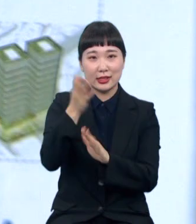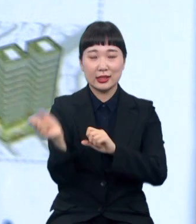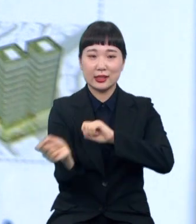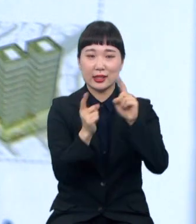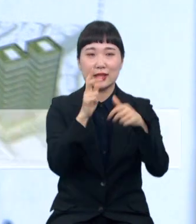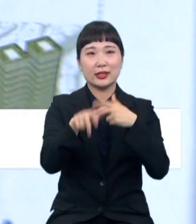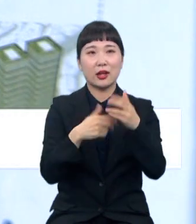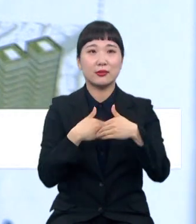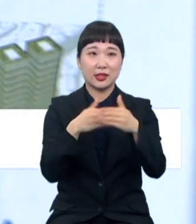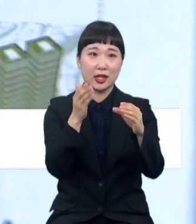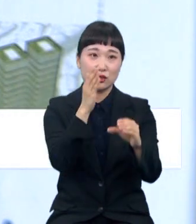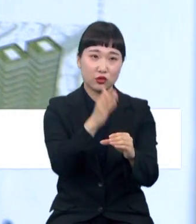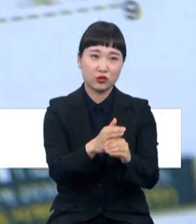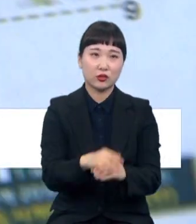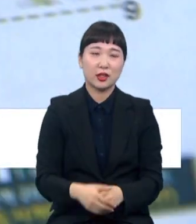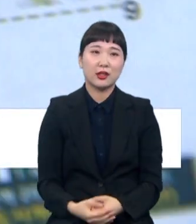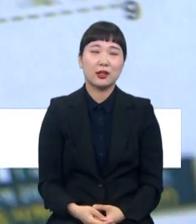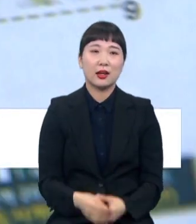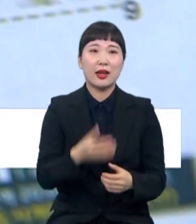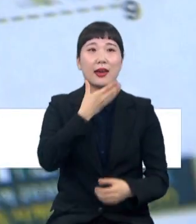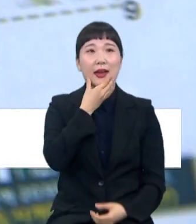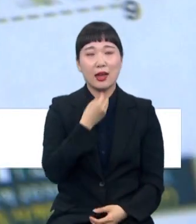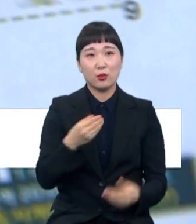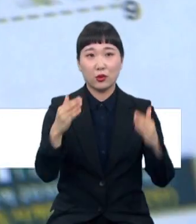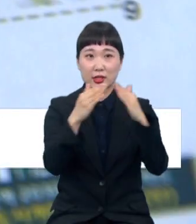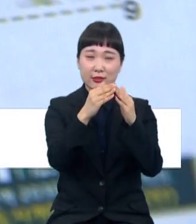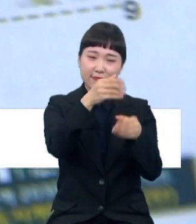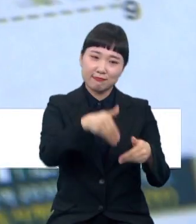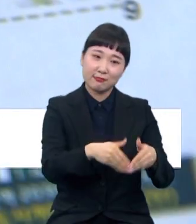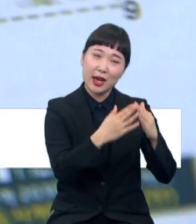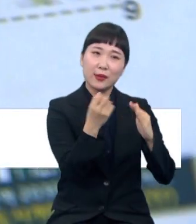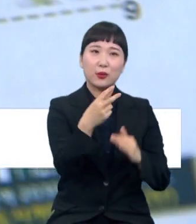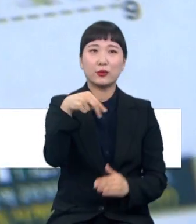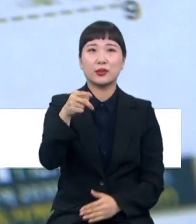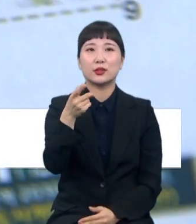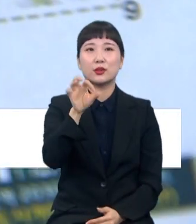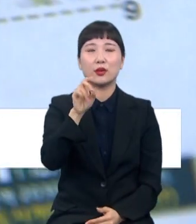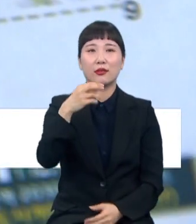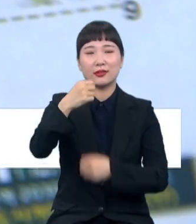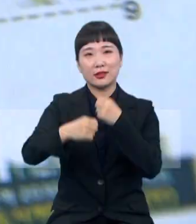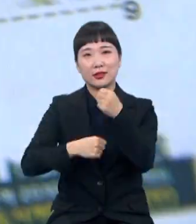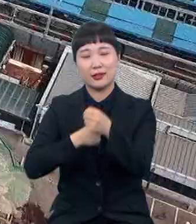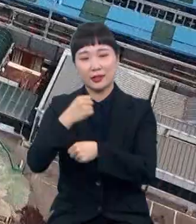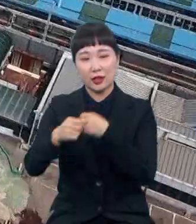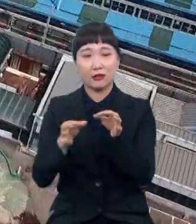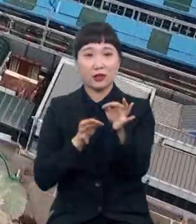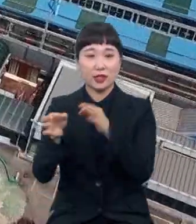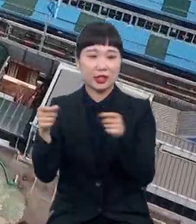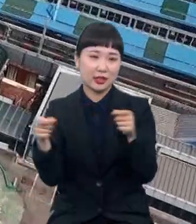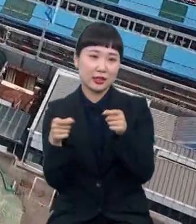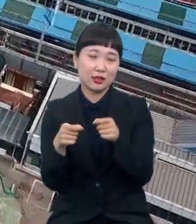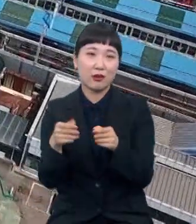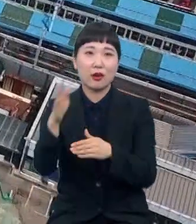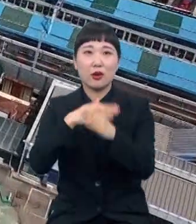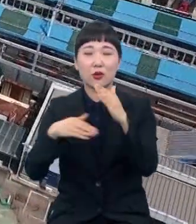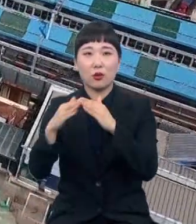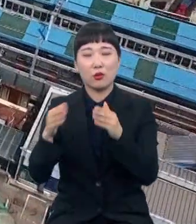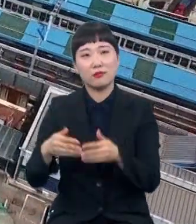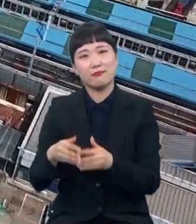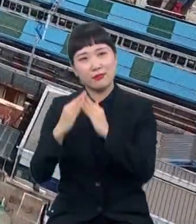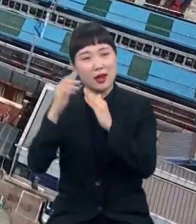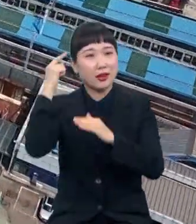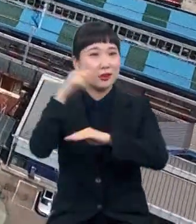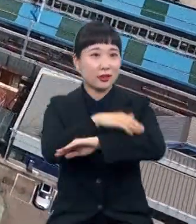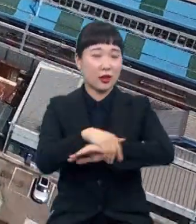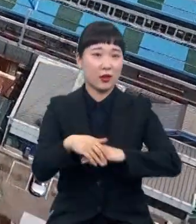주변에 행복주택을 짓고 송현자유시장 자리에도 공동주택을 짓는다는 구상입니다. 2007년 재정비